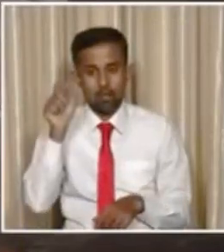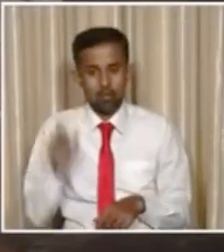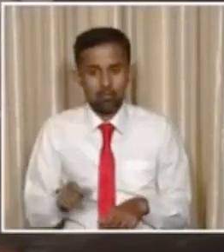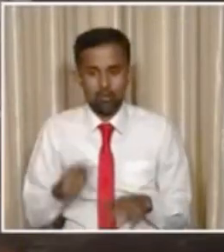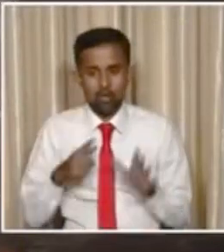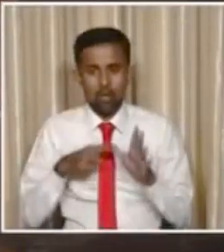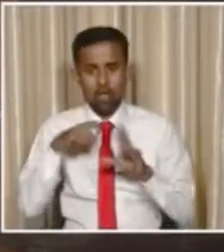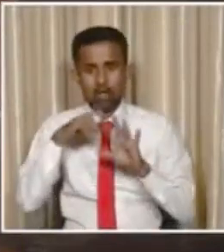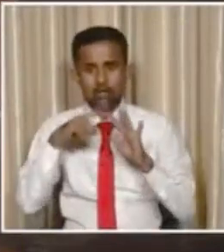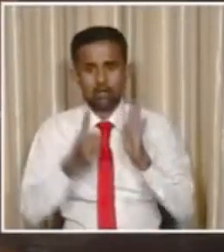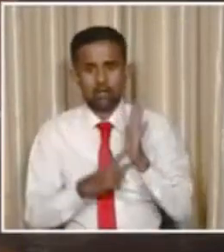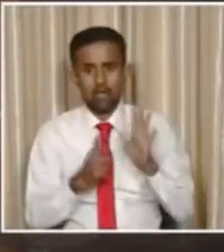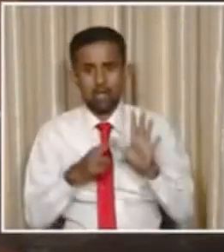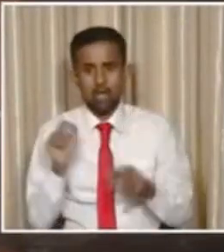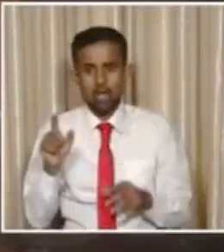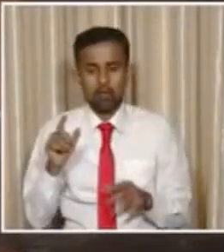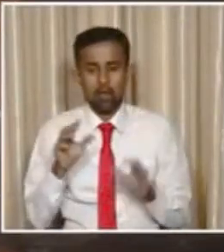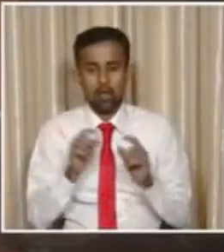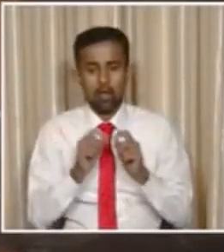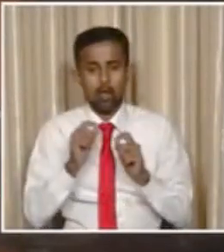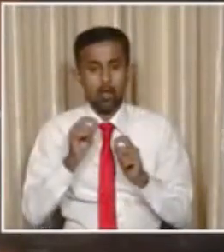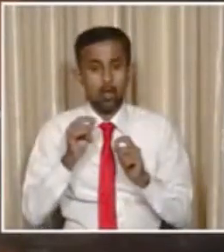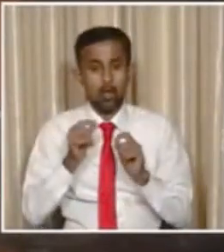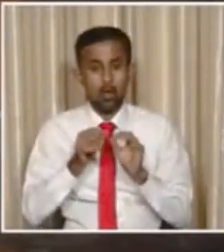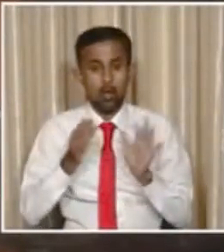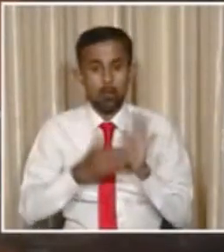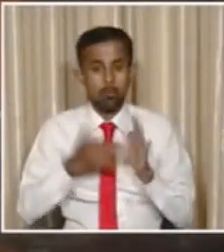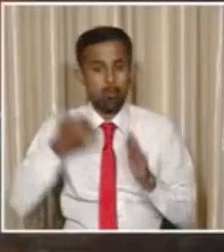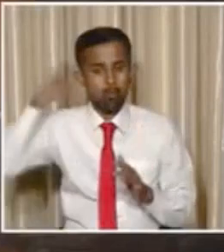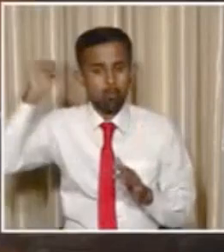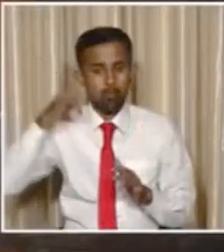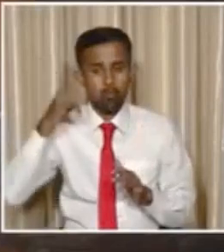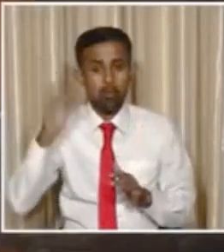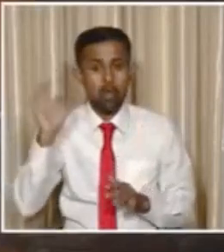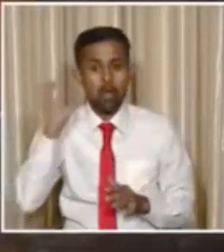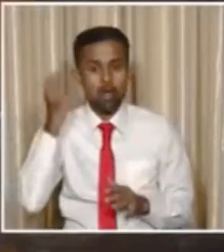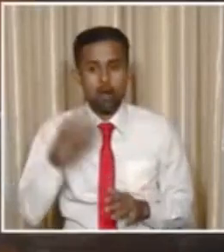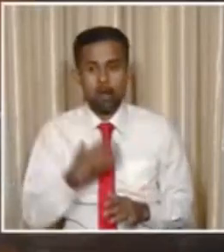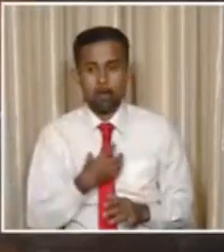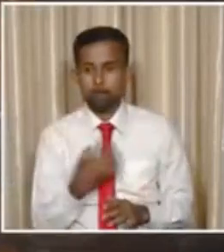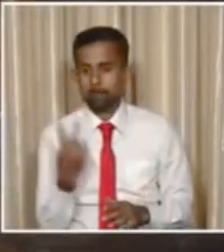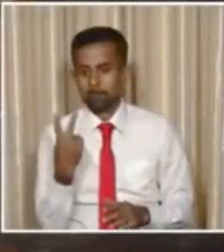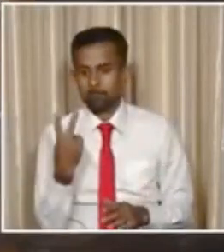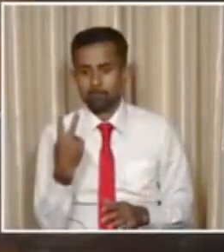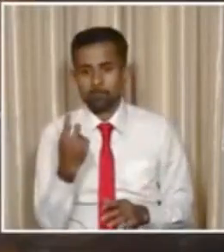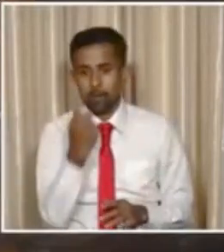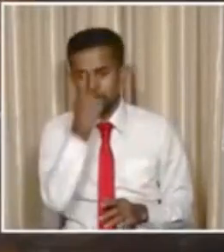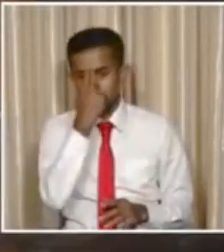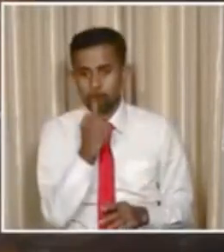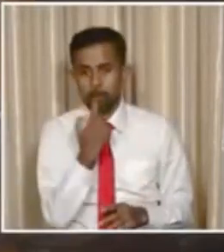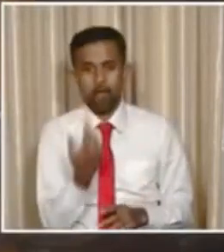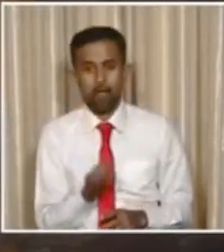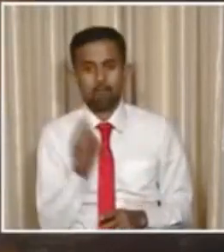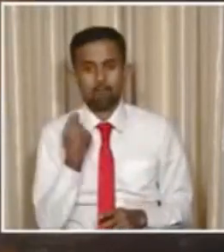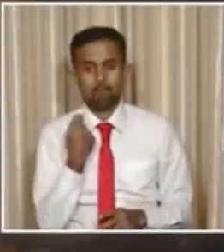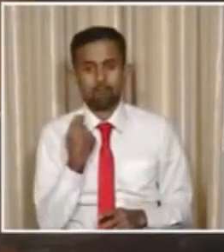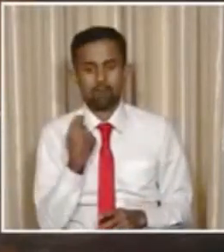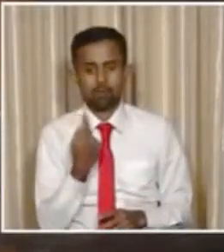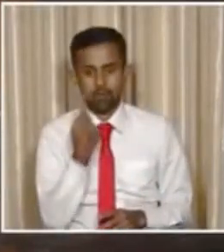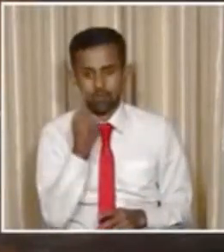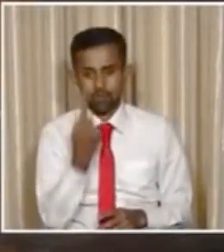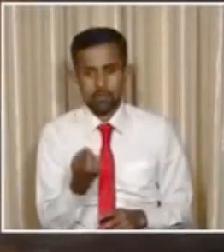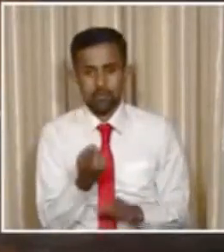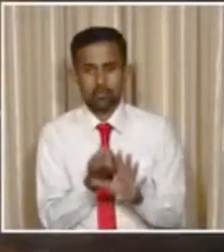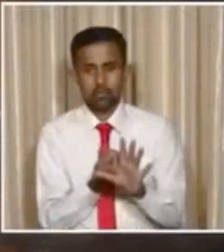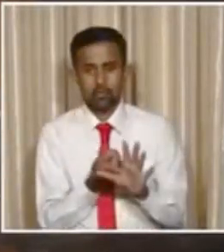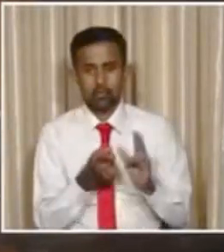අකිලා තුරේනායම් කියලා මුලතිව් දිස්ත්‍රික්කේ කාන්තාවක් ගෝල්ඩ් මෙඩල් දෙකක් ෆිලිපීන්ස් වලින් ලබා දීලා තිබ්බා. අපි දකින්නවා මං හිතන්නේ